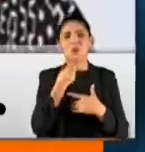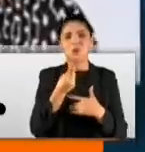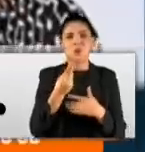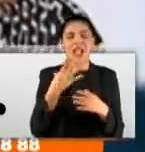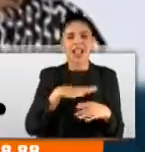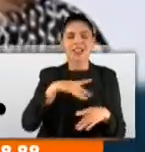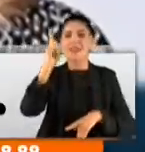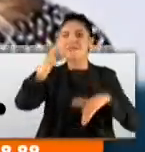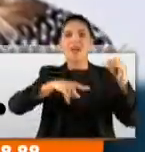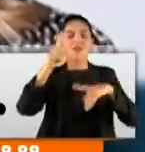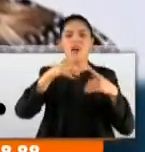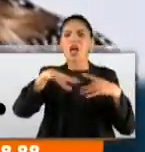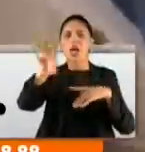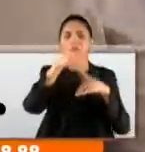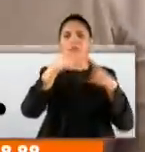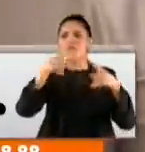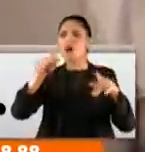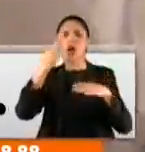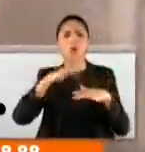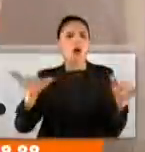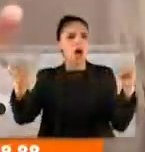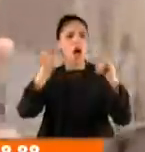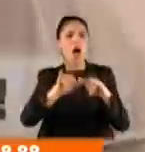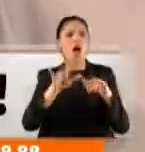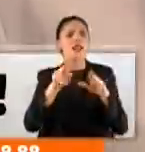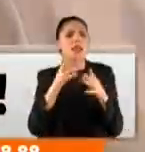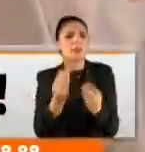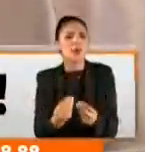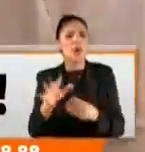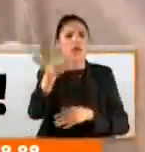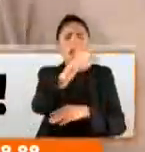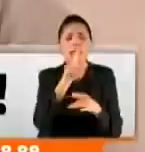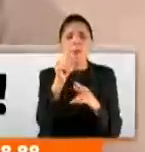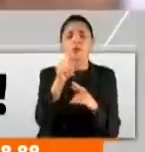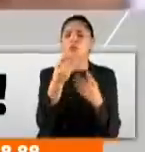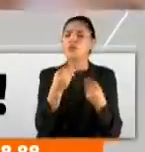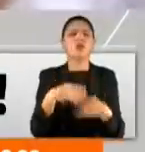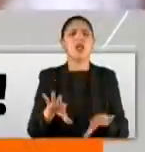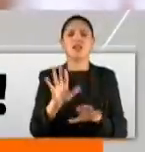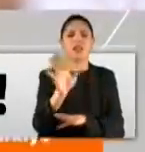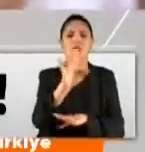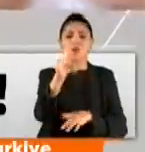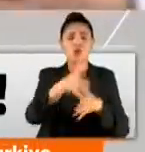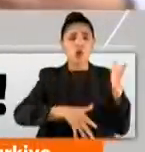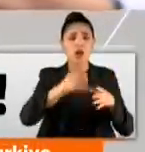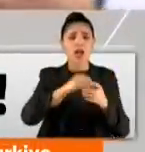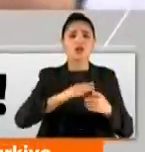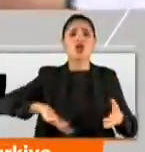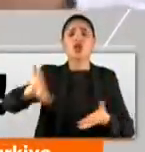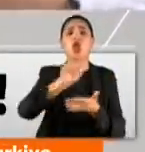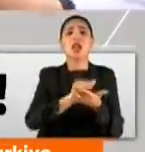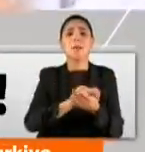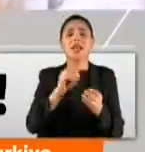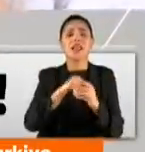diyenlerin birbirinden pek bir farkı kalmadı. Herkes bir kalıba girmeye çalışıyor ama hoş değil yani bu. Sokakta, sosyal